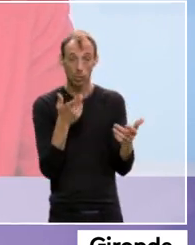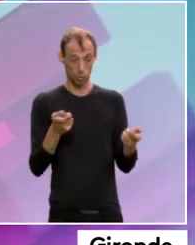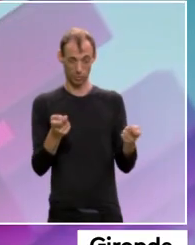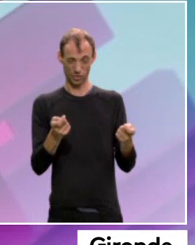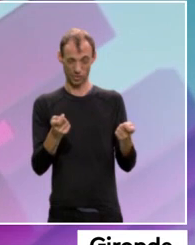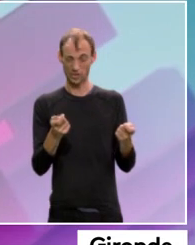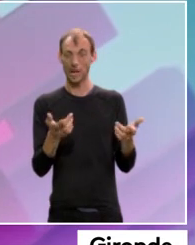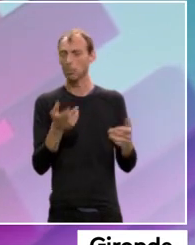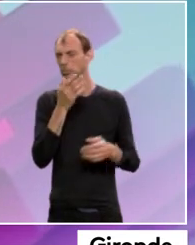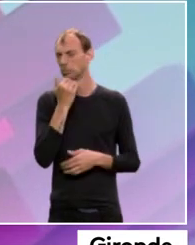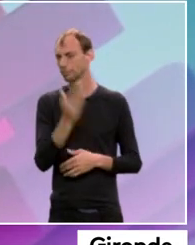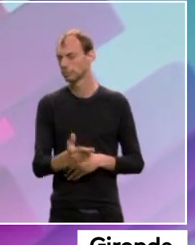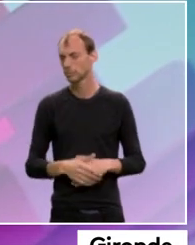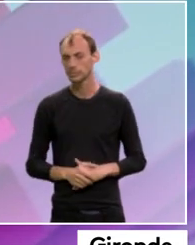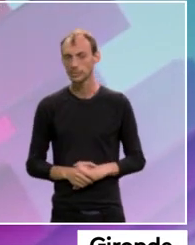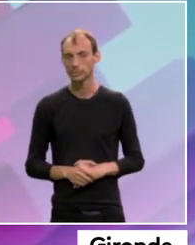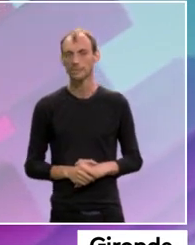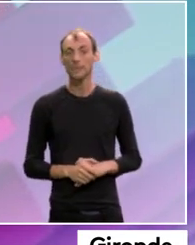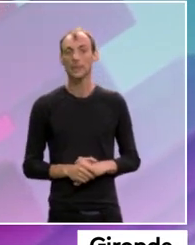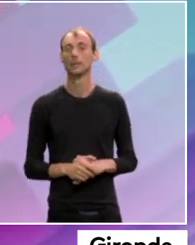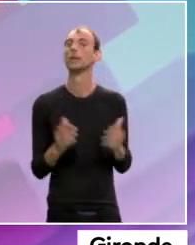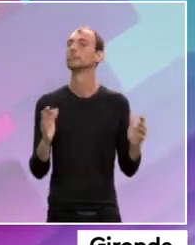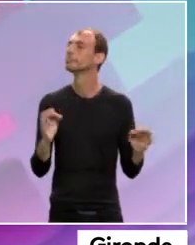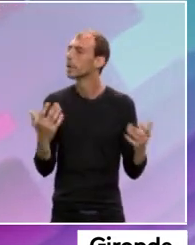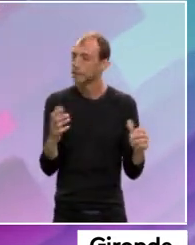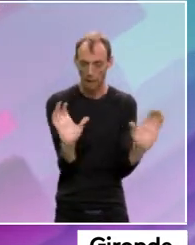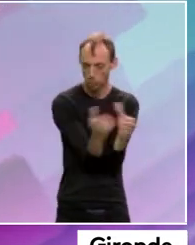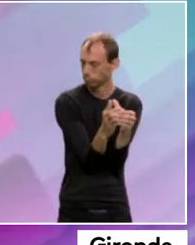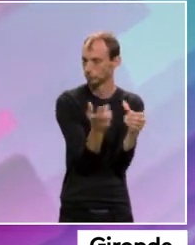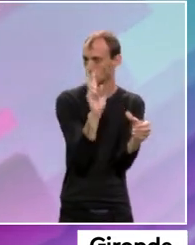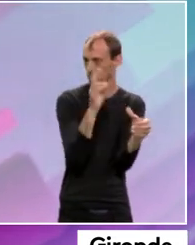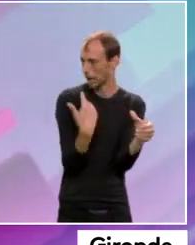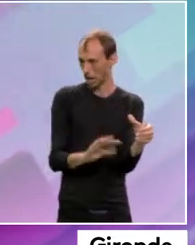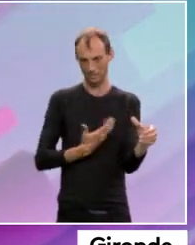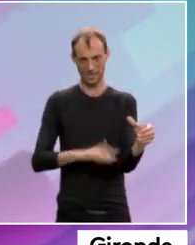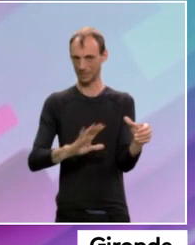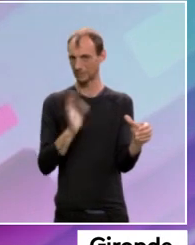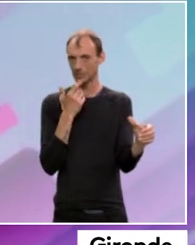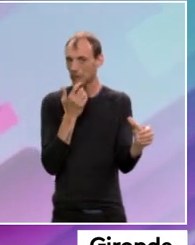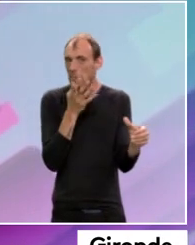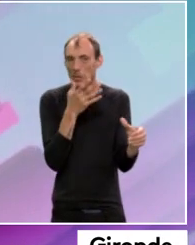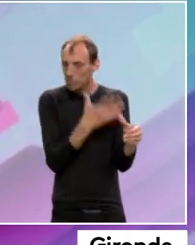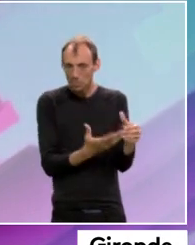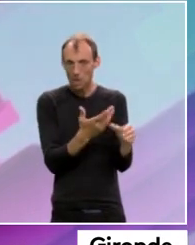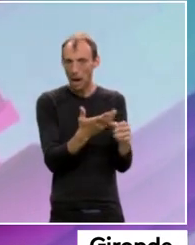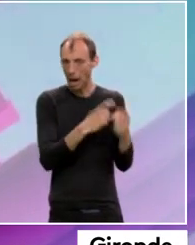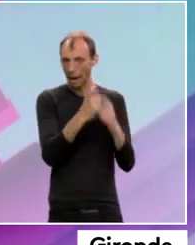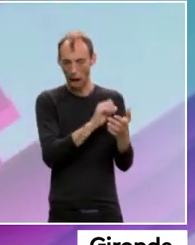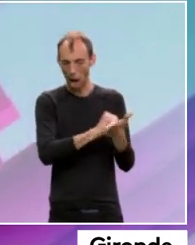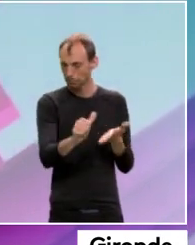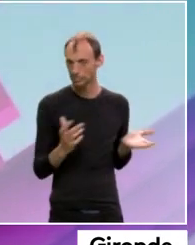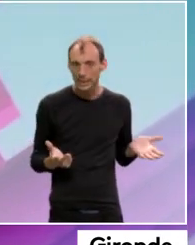voilà de toute façon on va pas un débattre aujourd'hui plus sur le fond elle sera là au premier tour de la des élections législatives madame Tunis que ça change quelque chose